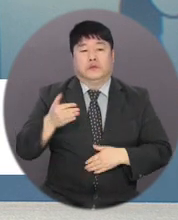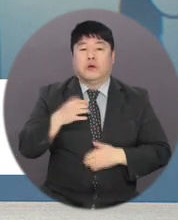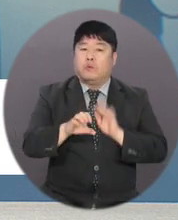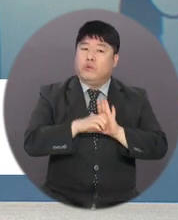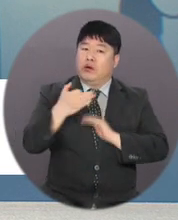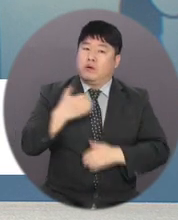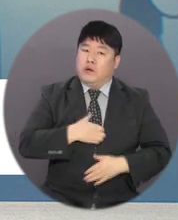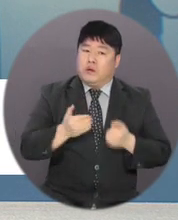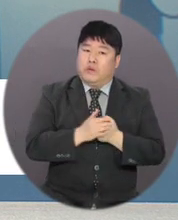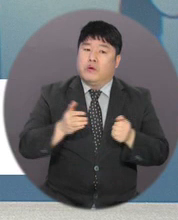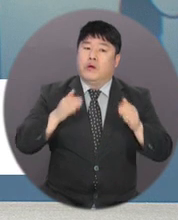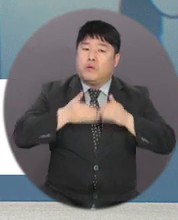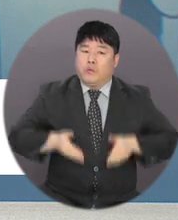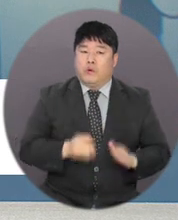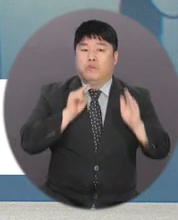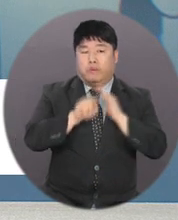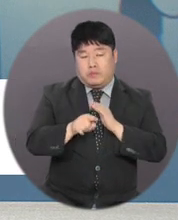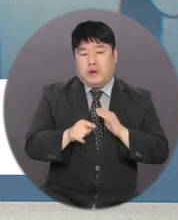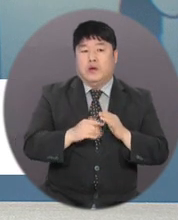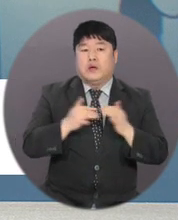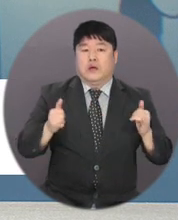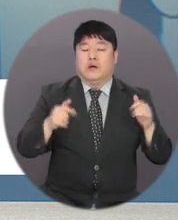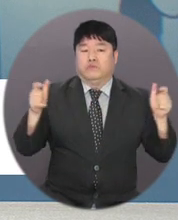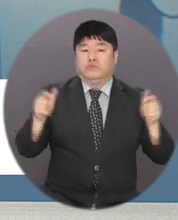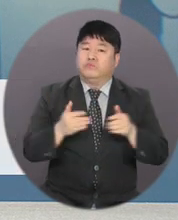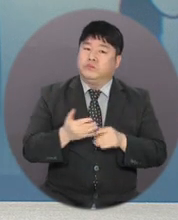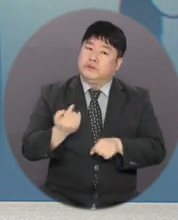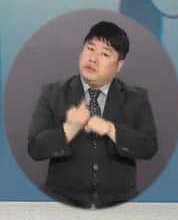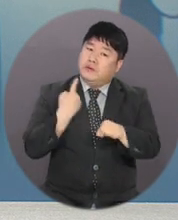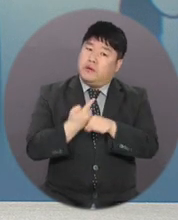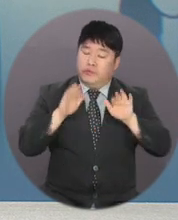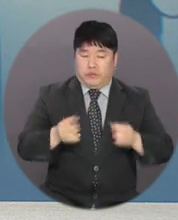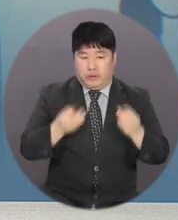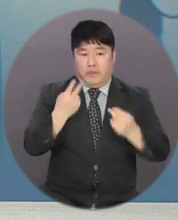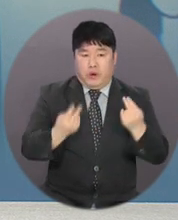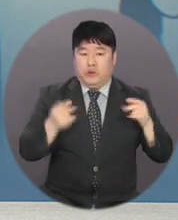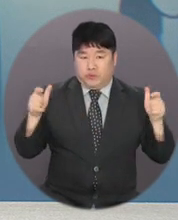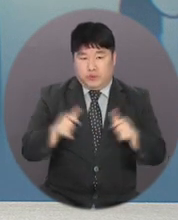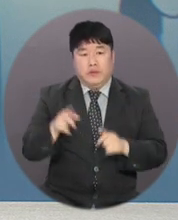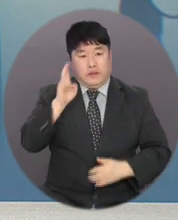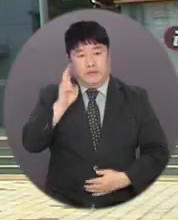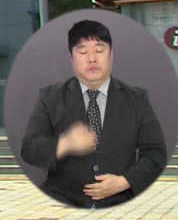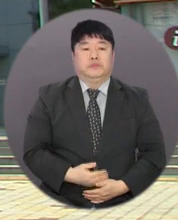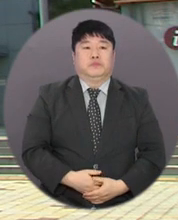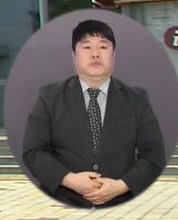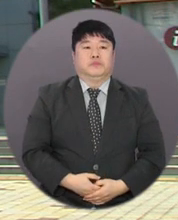때문에 고향을 찾는 발길은 지난해 설보다 줄어들 것으로 보입니다. 보도에 이다현 기자입니다.